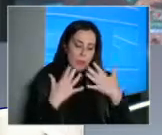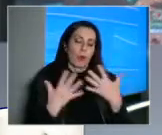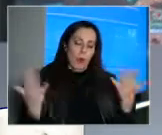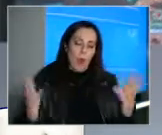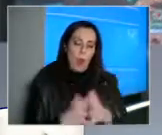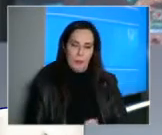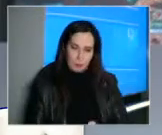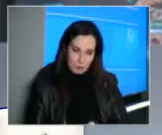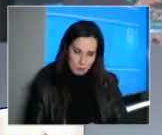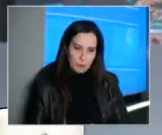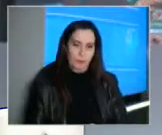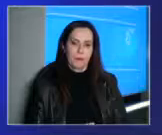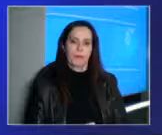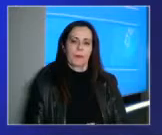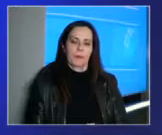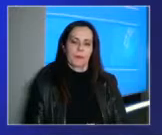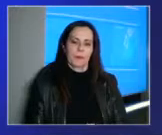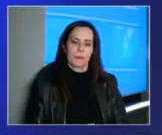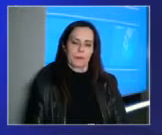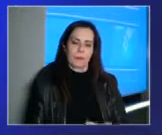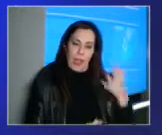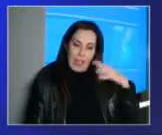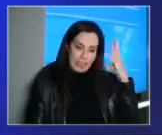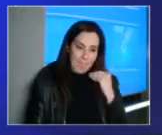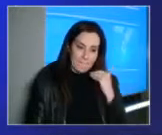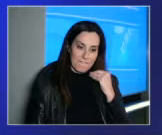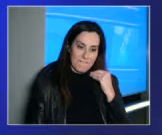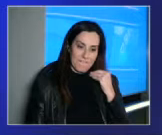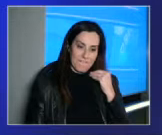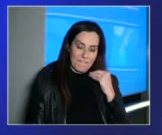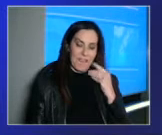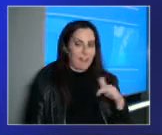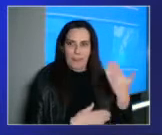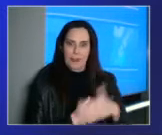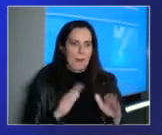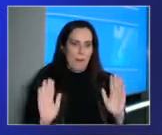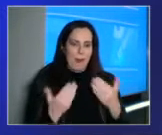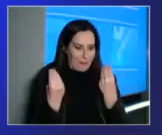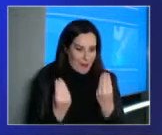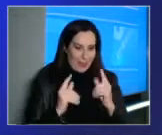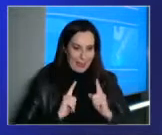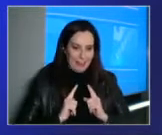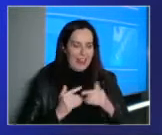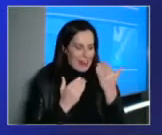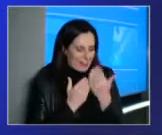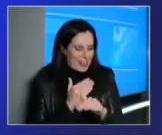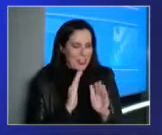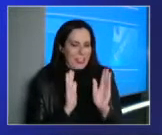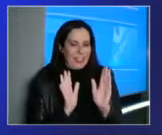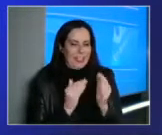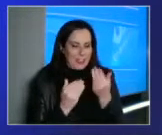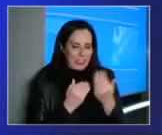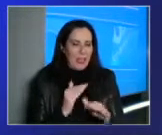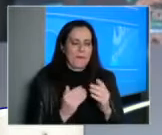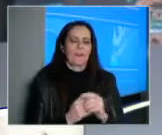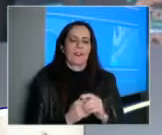החם. שרון לוזון, היה כיף, וזה נגמר מהר, אבל חכה, בטרם ניפרד,